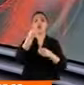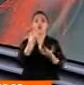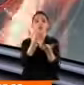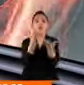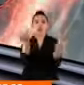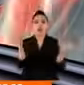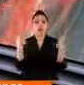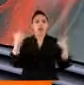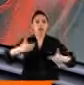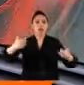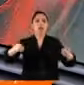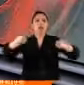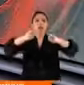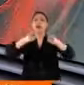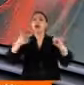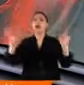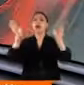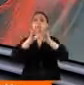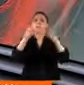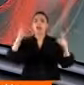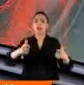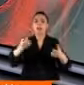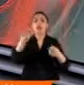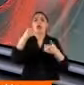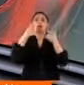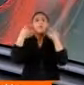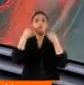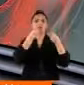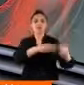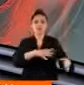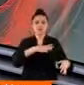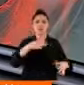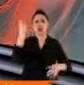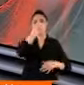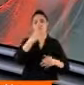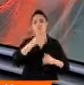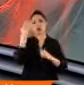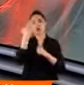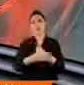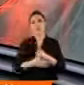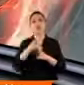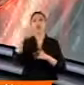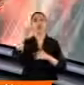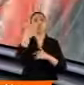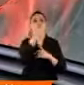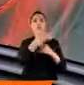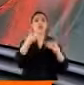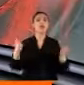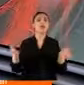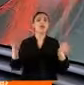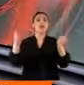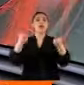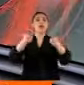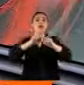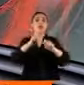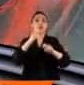kalabalık mekanlar, kapalı mekanlar ve elbette yemek yerken maskeyi çıkarmamız. Yani manşetini Ramazan'da kapalıyız diye atsak bu